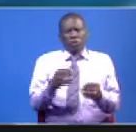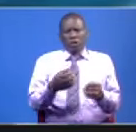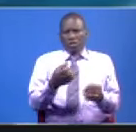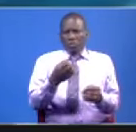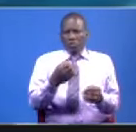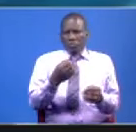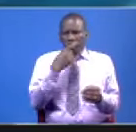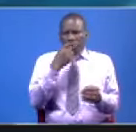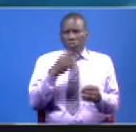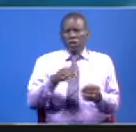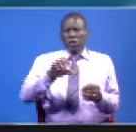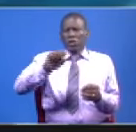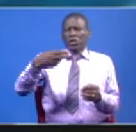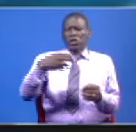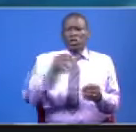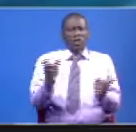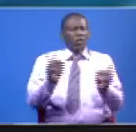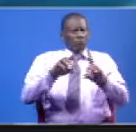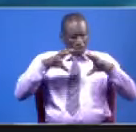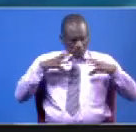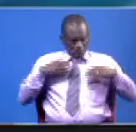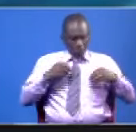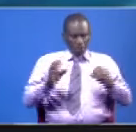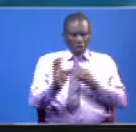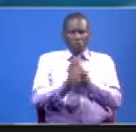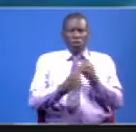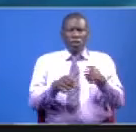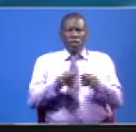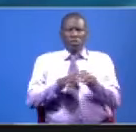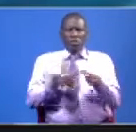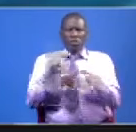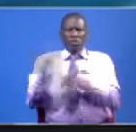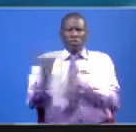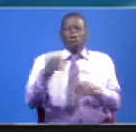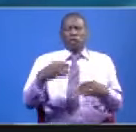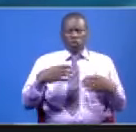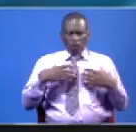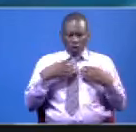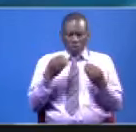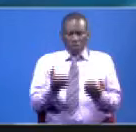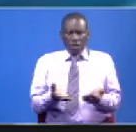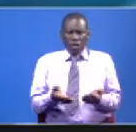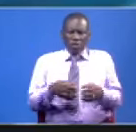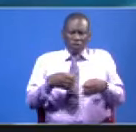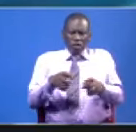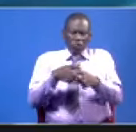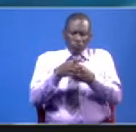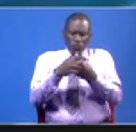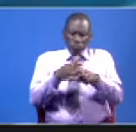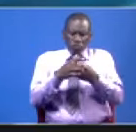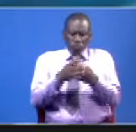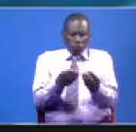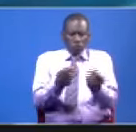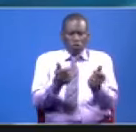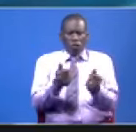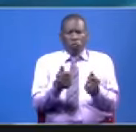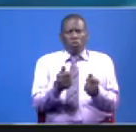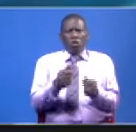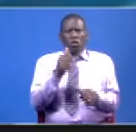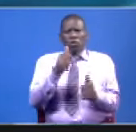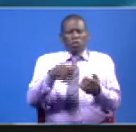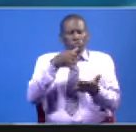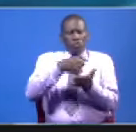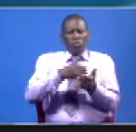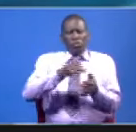Kulingana na Rufa, SHA bado haijakubalika kote nchini hata baada ya Wizara ya Afya kuimarisha hitilafu za kiteknolojia zilizohusishwa na